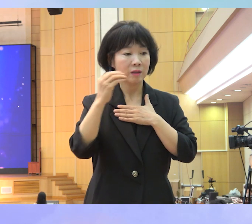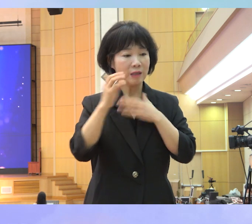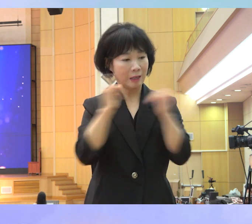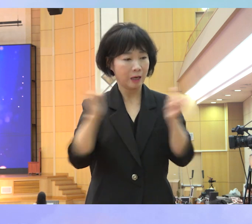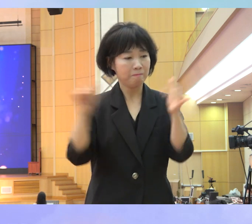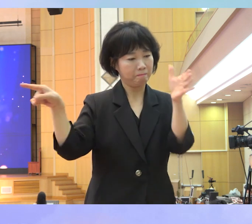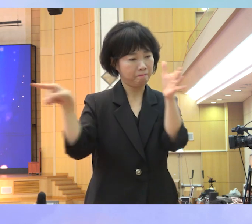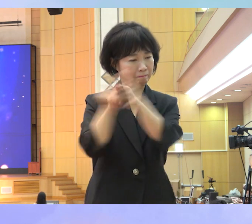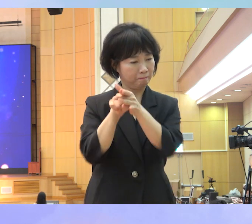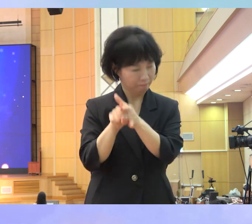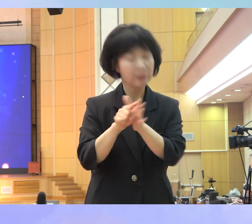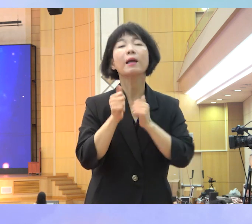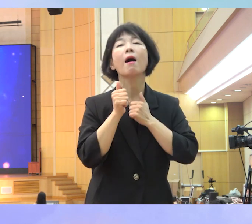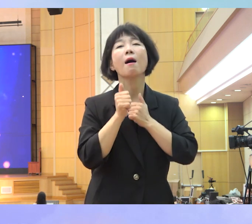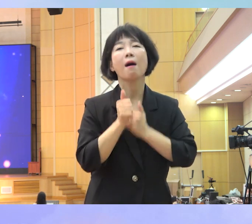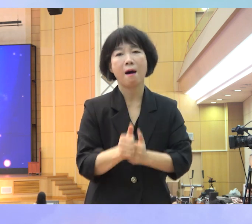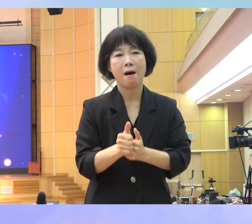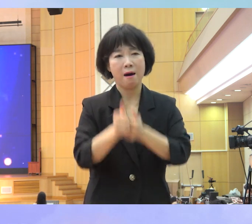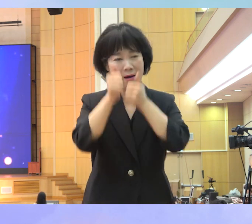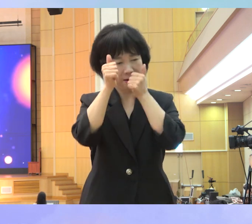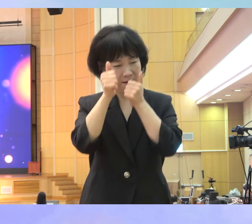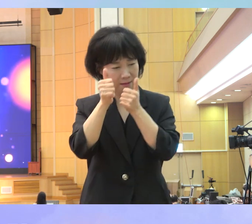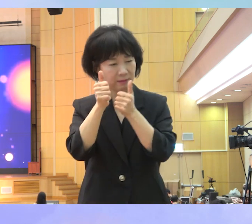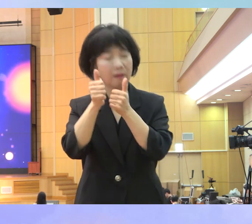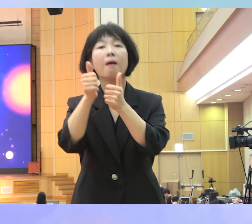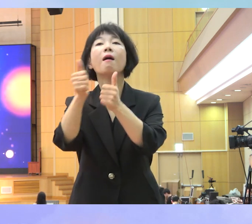성도의 신앙